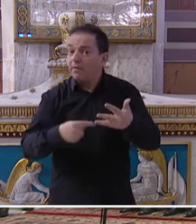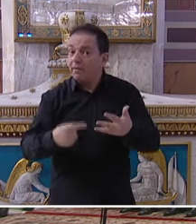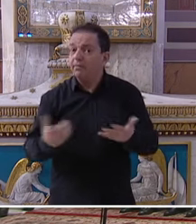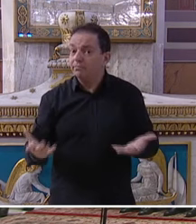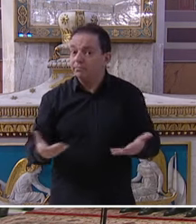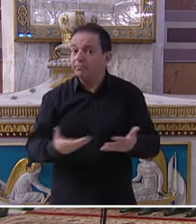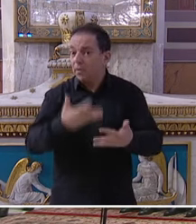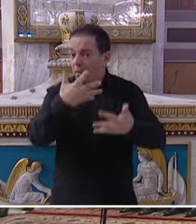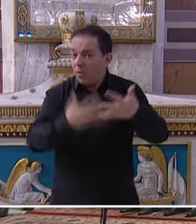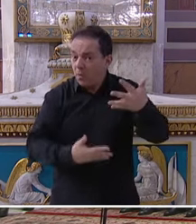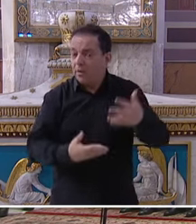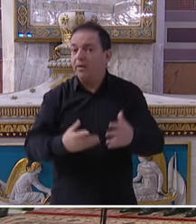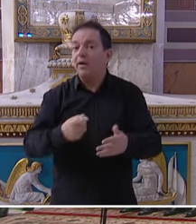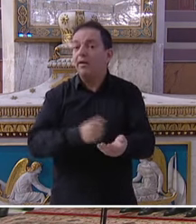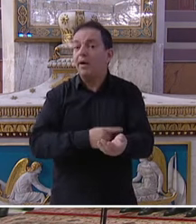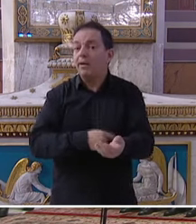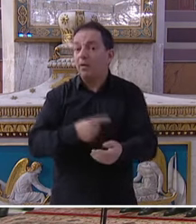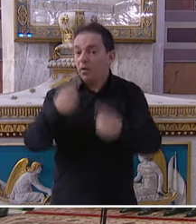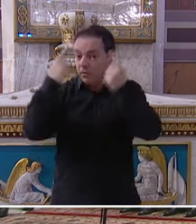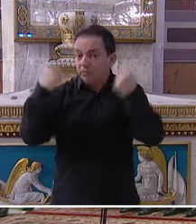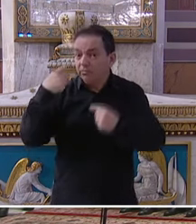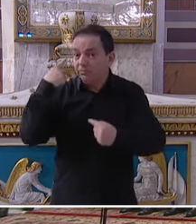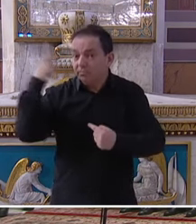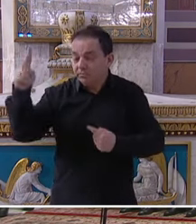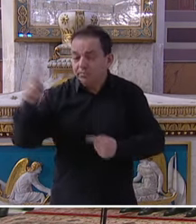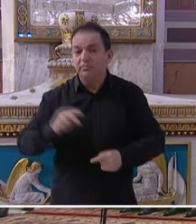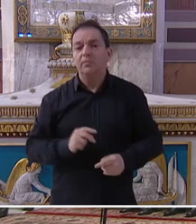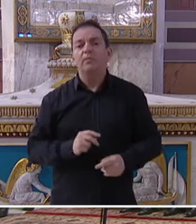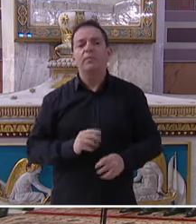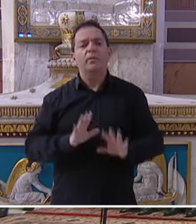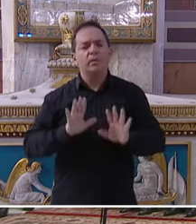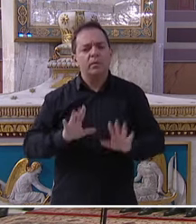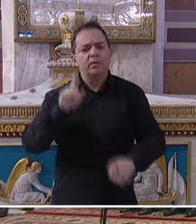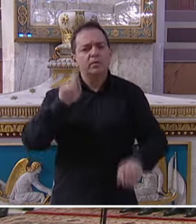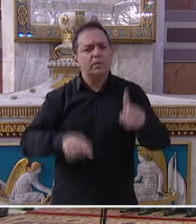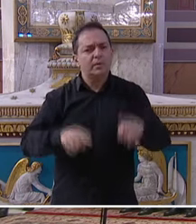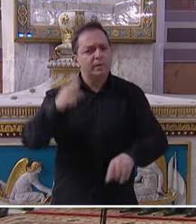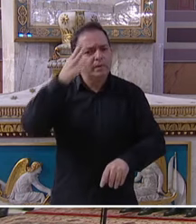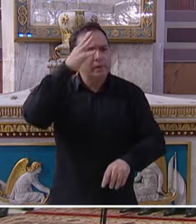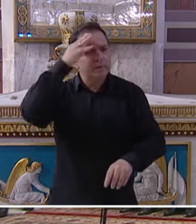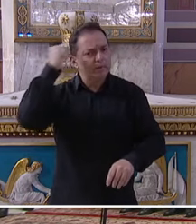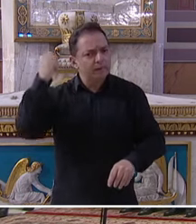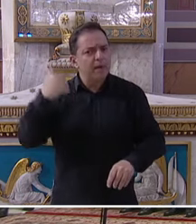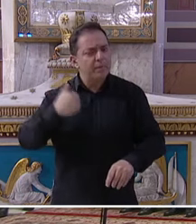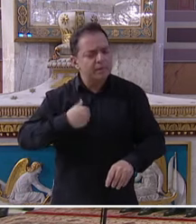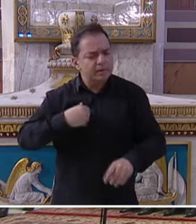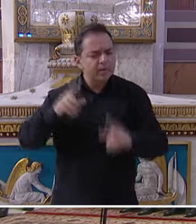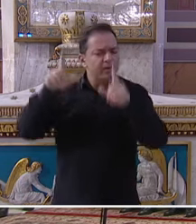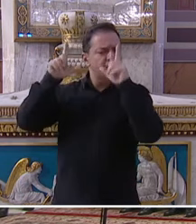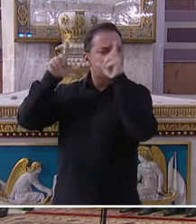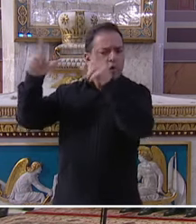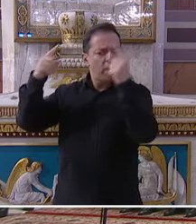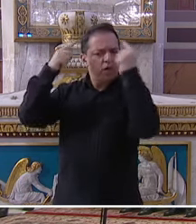δυστυχώς, λησμονούμε συχνά ότι έχουμε δημιουργηθεί κατ' εικόνα του